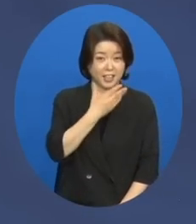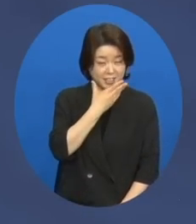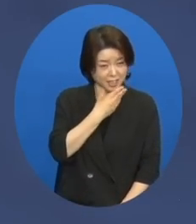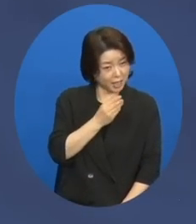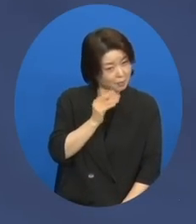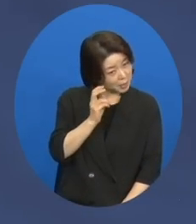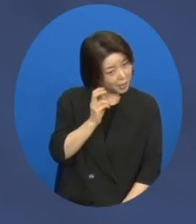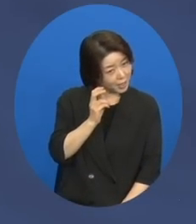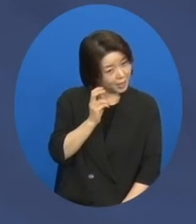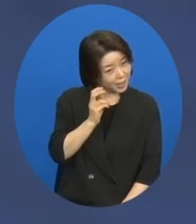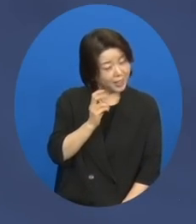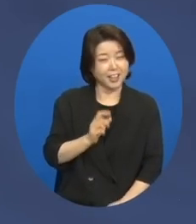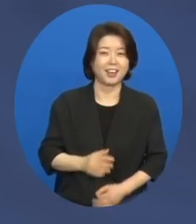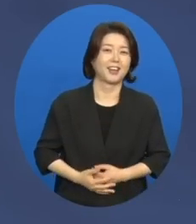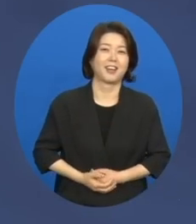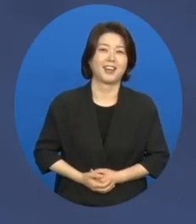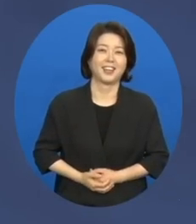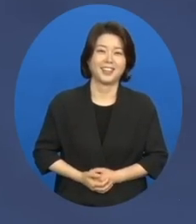행복하시겠죠?